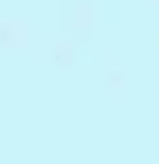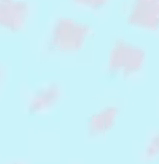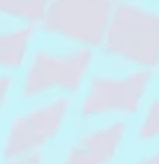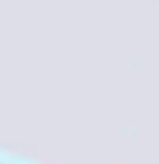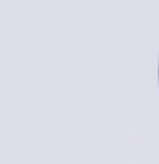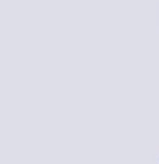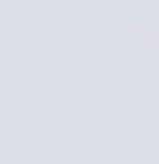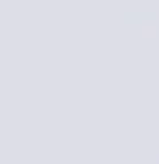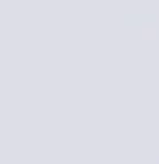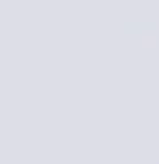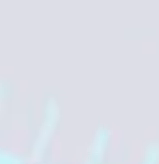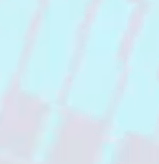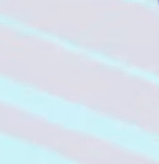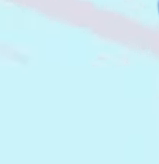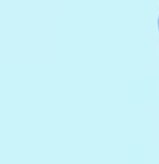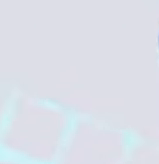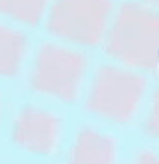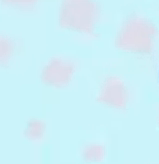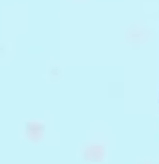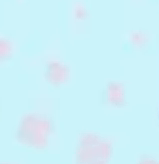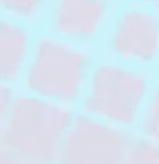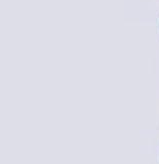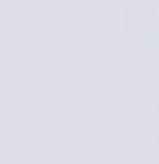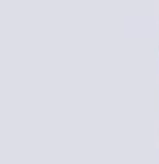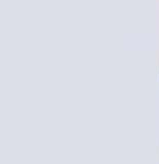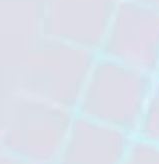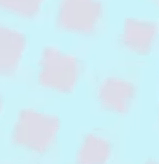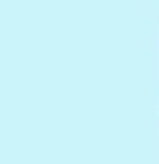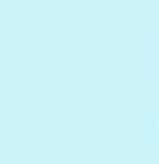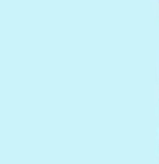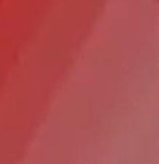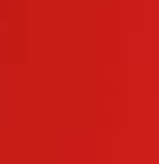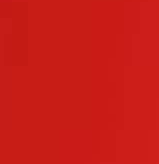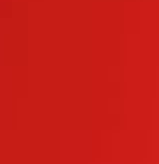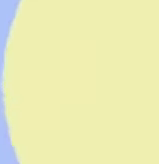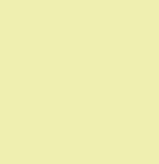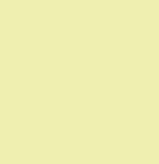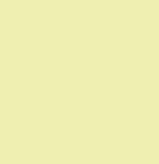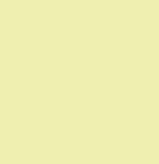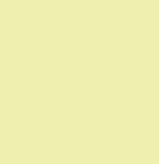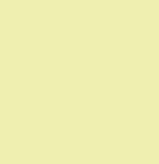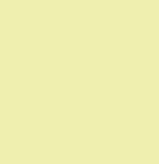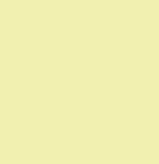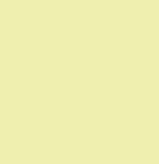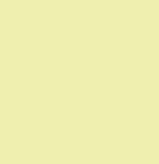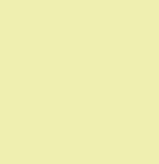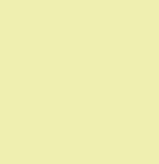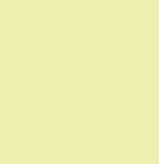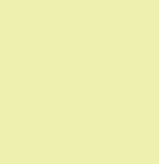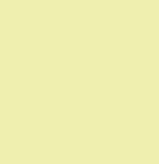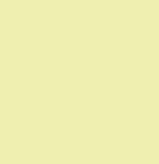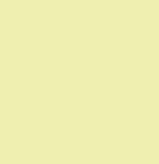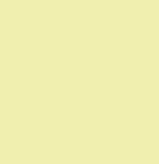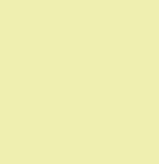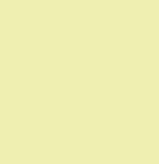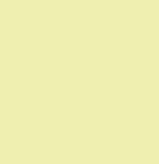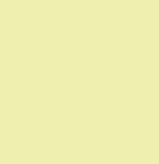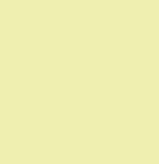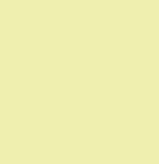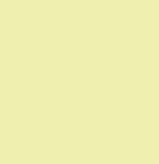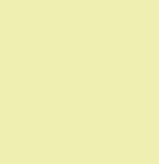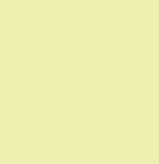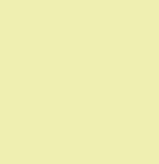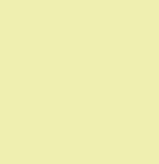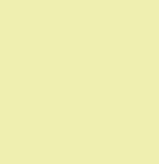youtube.com/GMA News for free and premium content at your fingertips. Hatid sa inyo ng GMA News and Public Affairs